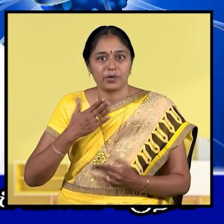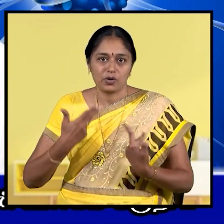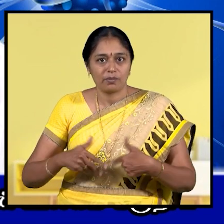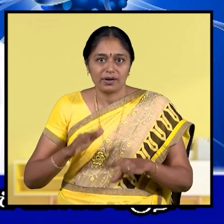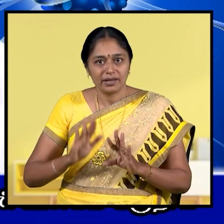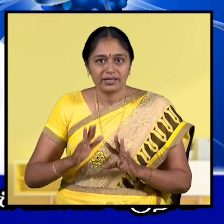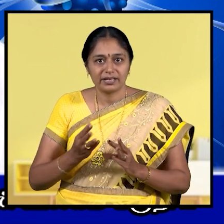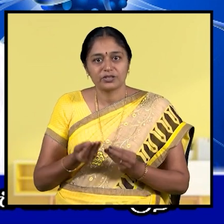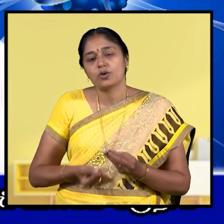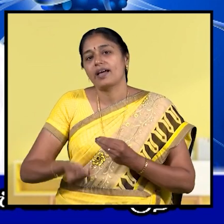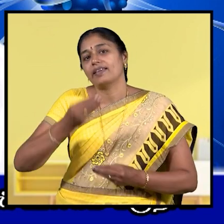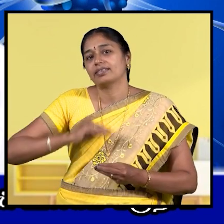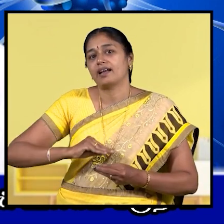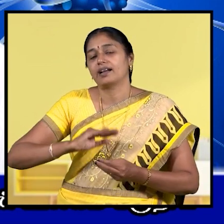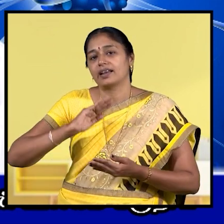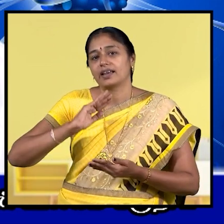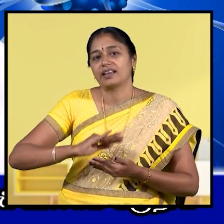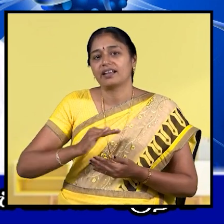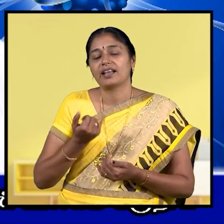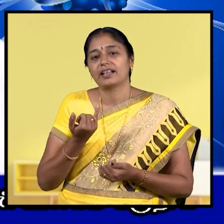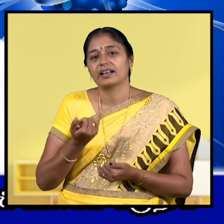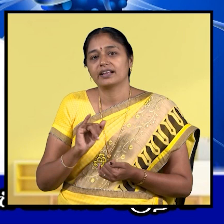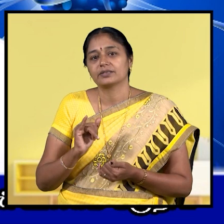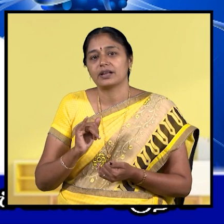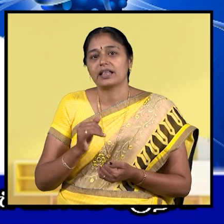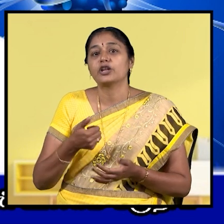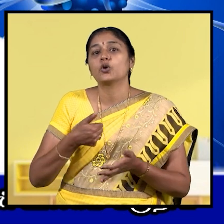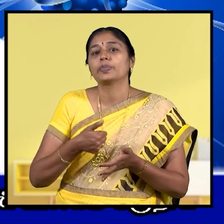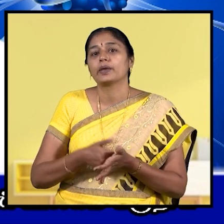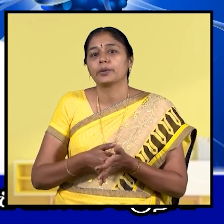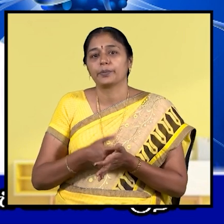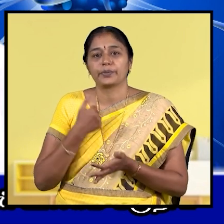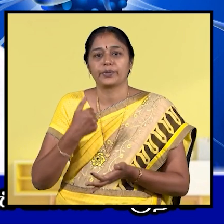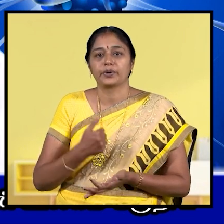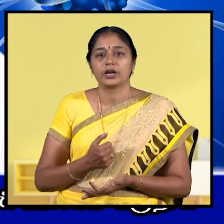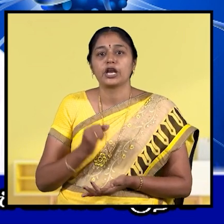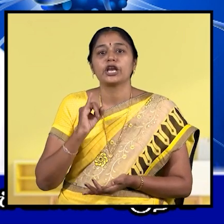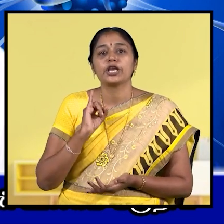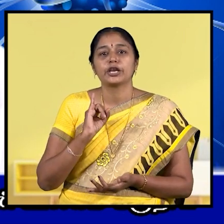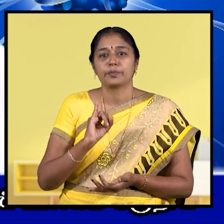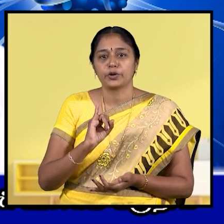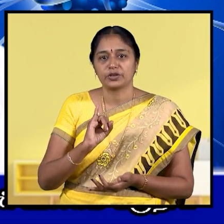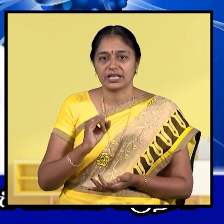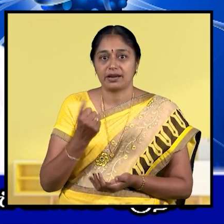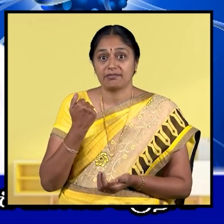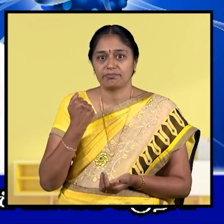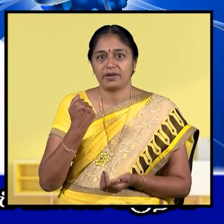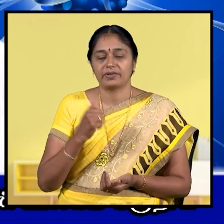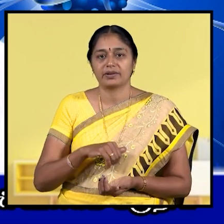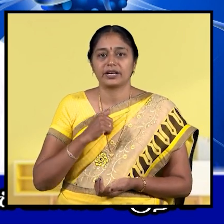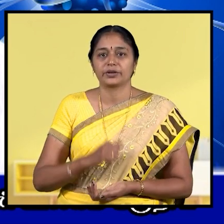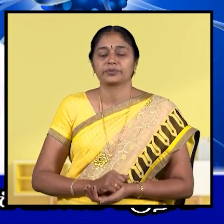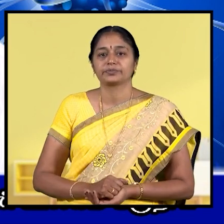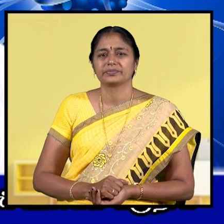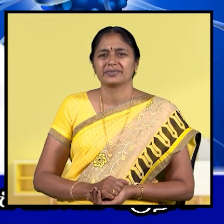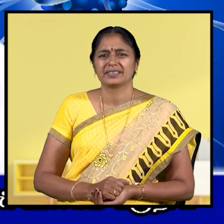அதிகரித்து நம்ம நோயை வந்து காக்க பயன்பட்டதால் அதை வந்து நம்ம என்ன சொல்லுங்கள், நோய் தடுப்பு அப்படிங்கிறதுல இம்யூனஜன் அப்படின்னு நம்ம வந்து அழைக்கிறோம். இதை நம்ம தெரிஞ்சுக்கணும். இப்போ